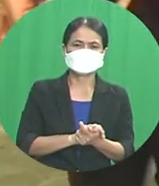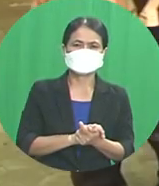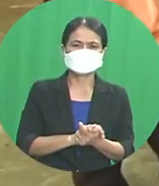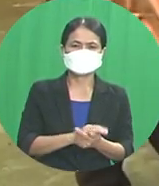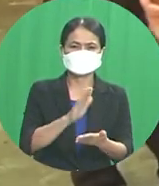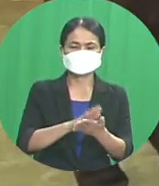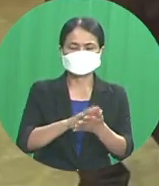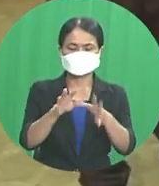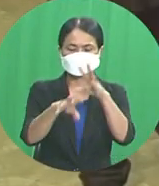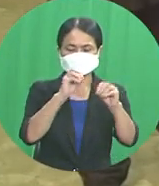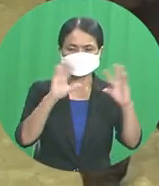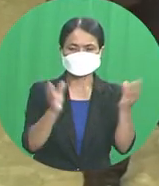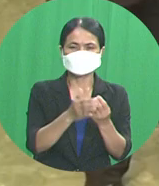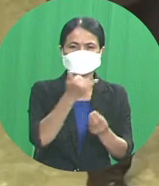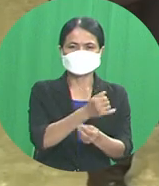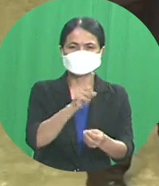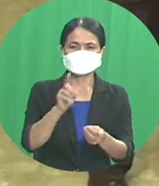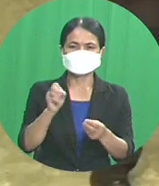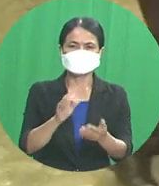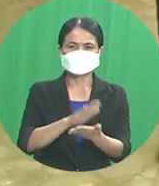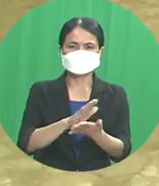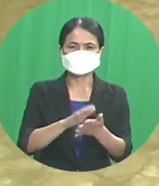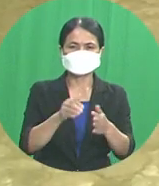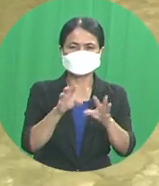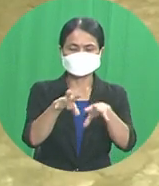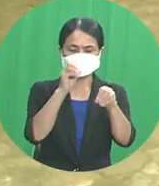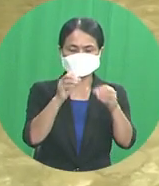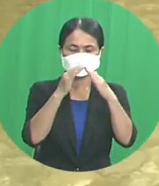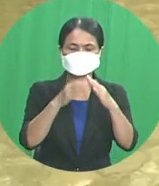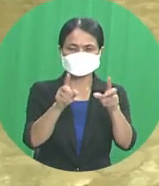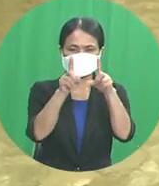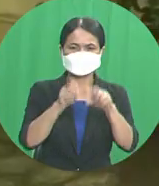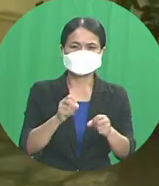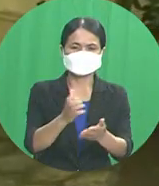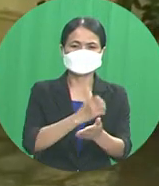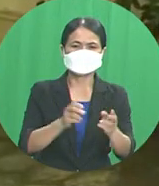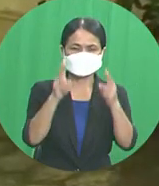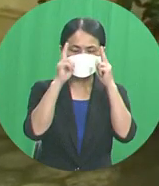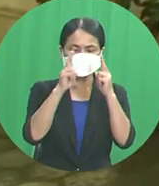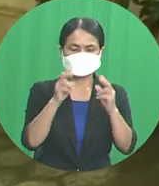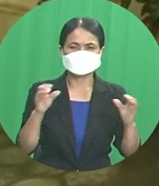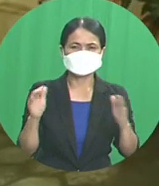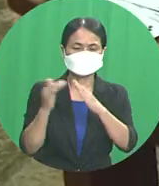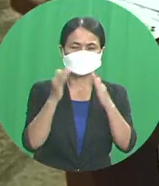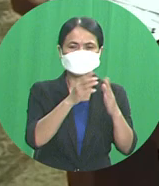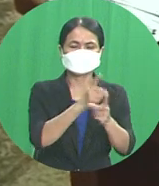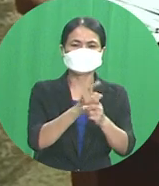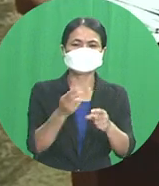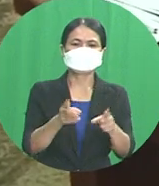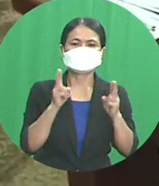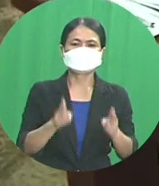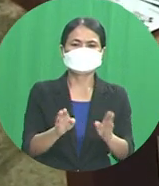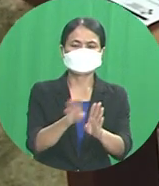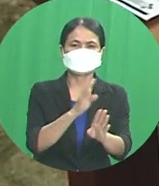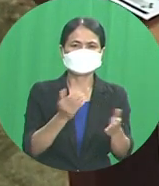សាលារៀនសរុបចំនួន610សាលាដែលឆ្លងកាត់ការធ្វើតេស្តពីទីភ្នាក់ងារអប់រំរបស់ក្រុងត្រូវបានអនុញ្ញាតឲ្យ